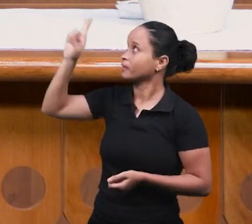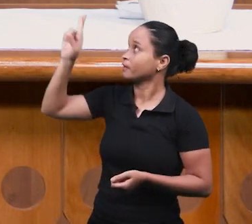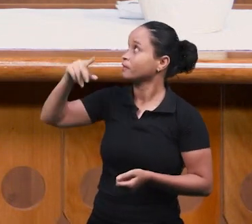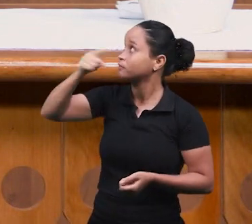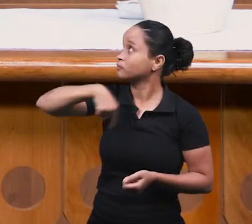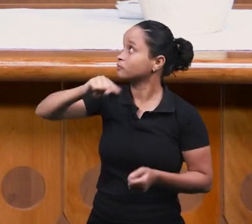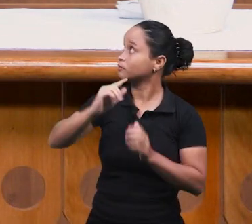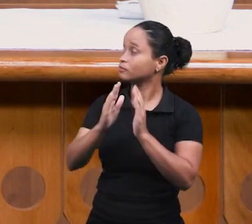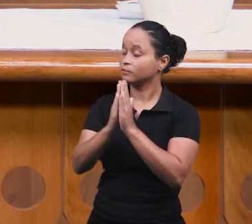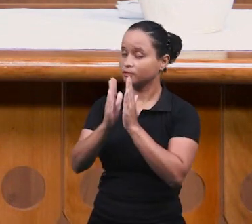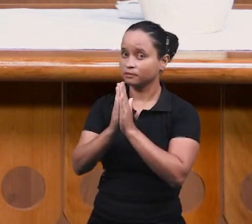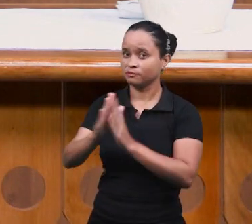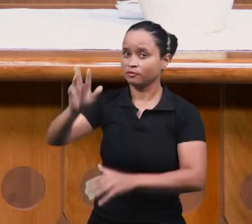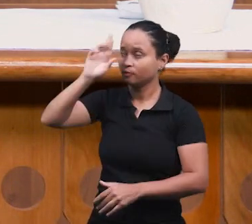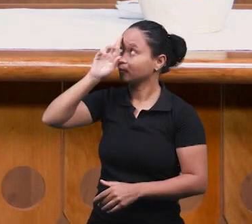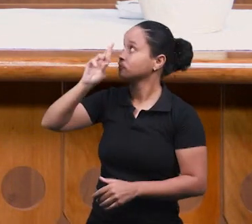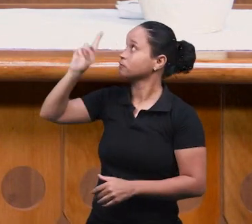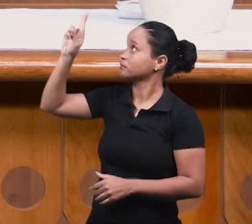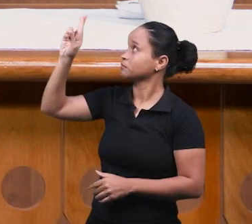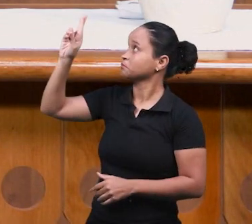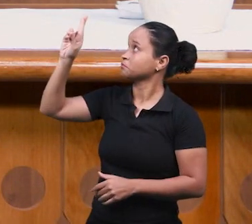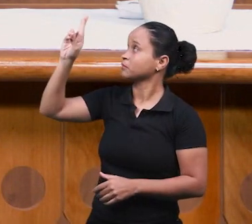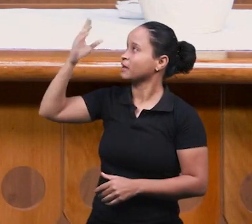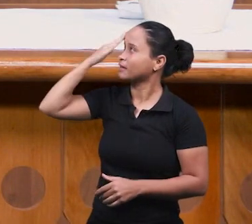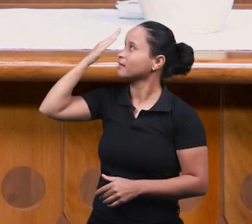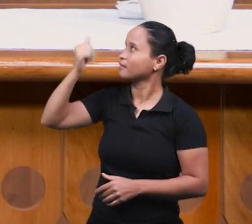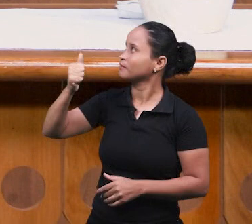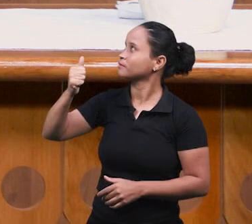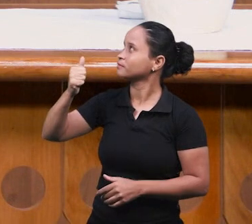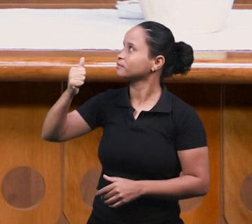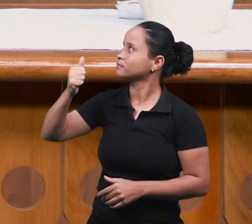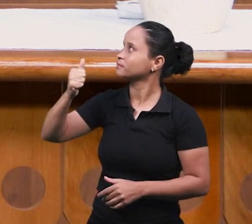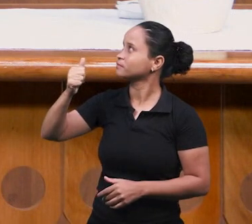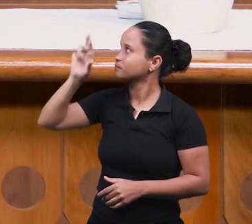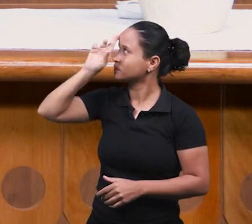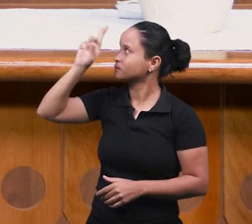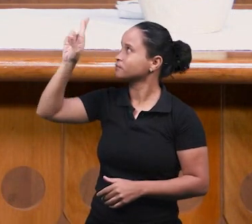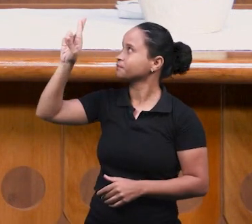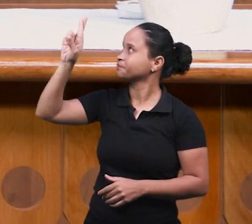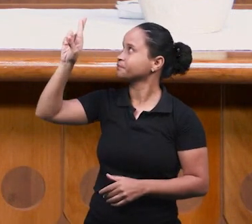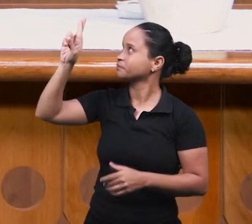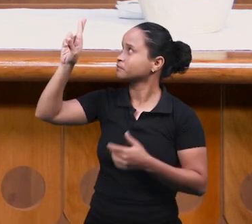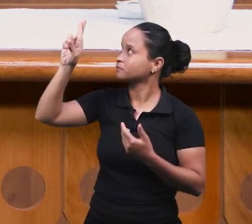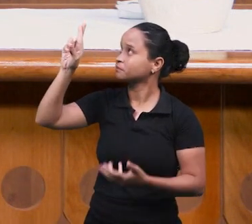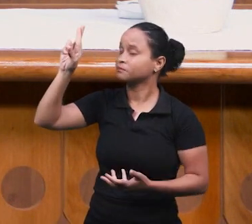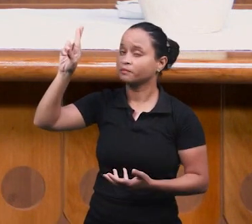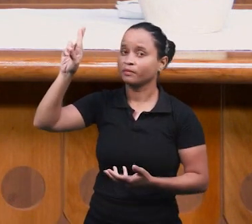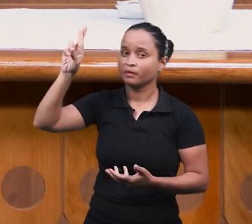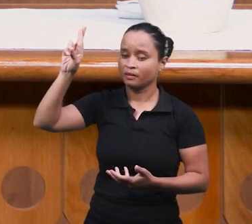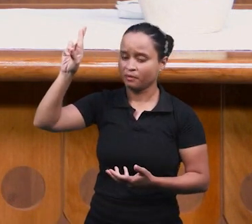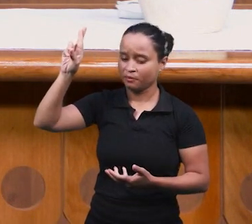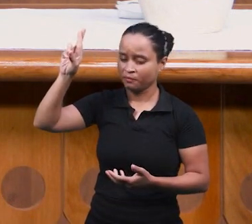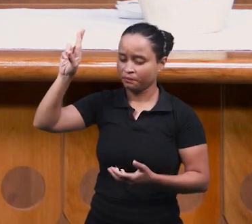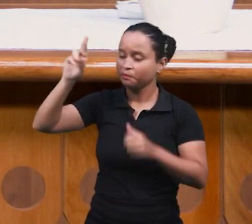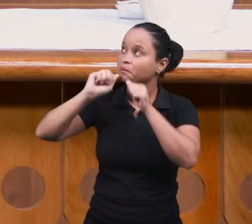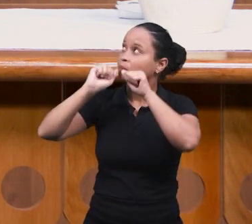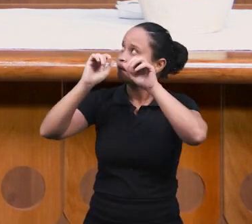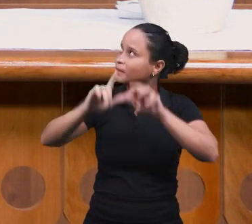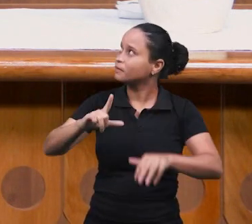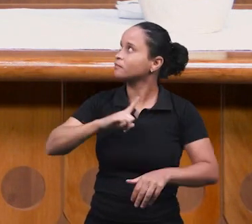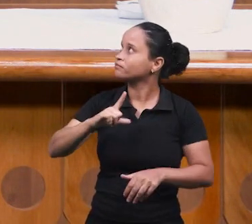Seigneur, nous prions à toi, en savant, Seigneur, que nos bénédictions, tu as pour ton